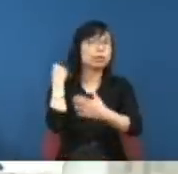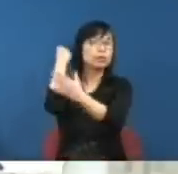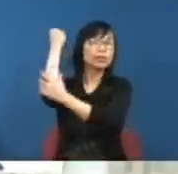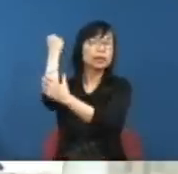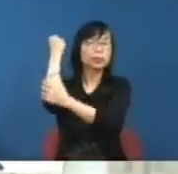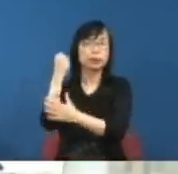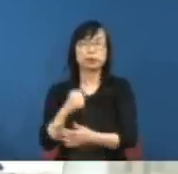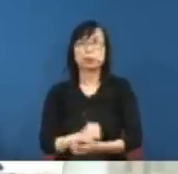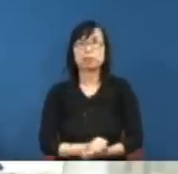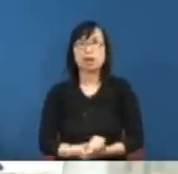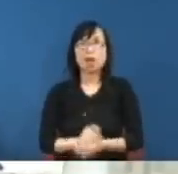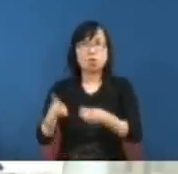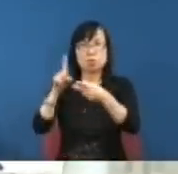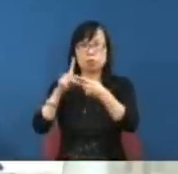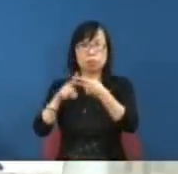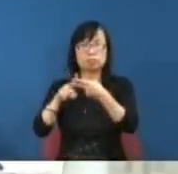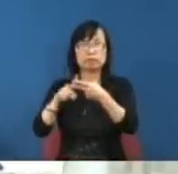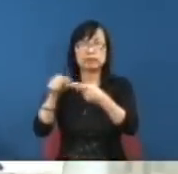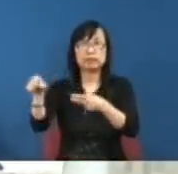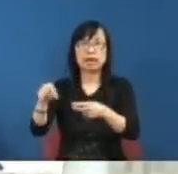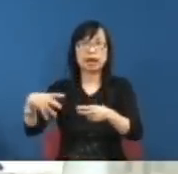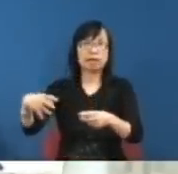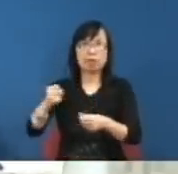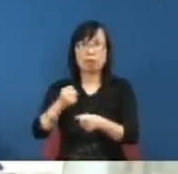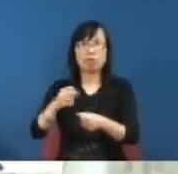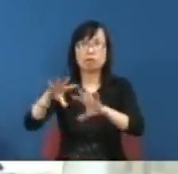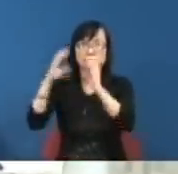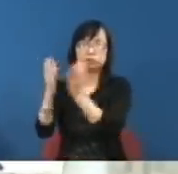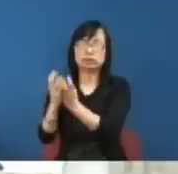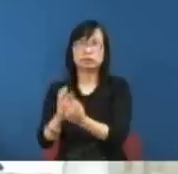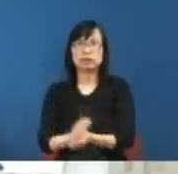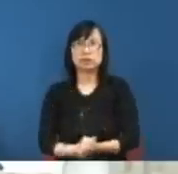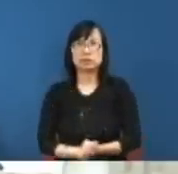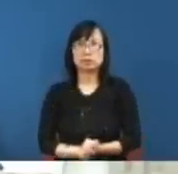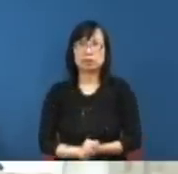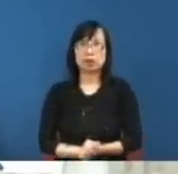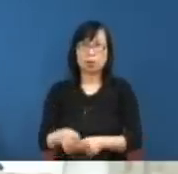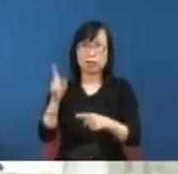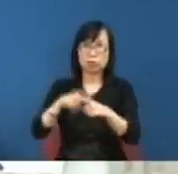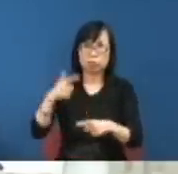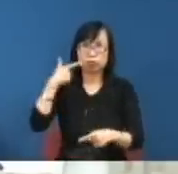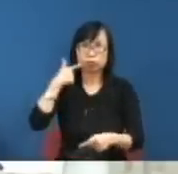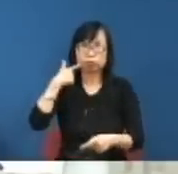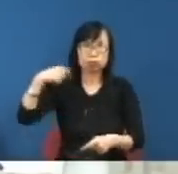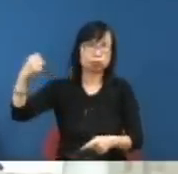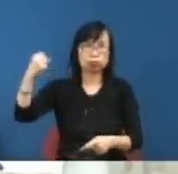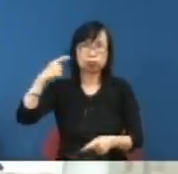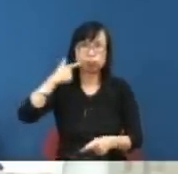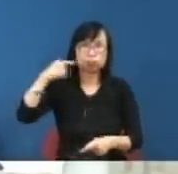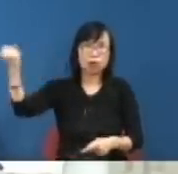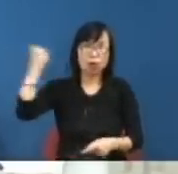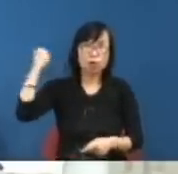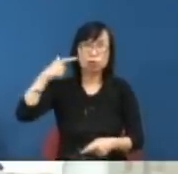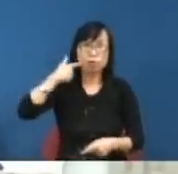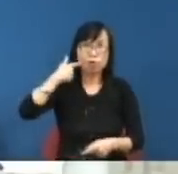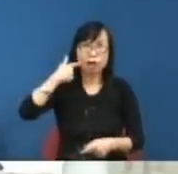個共產黨，抵禦呢個社會主義嘅潮流咧。第一，佢就實施咗強硬嘅外交政策，所謂就係、